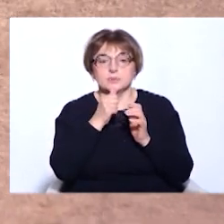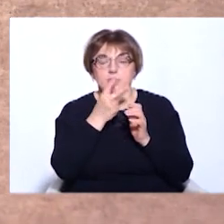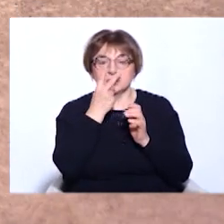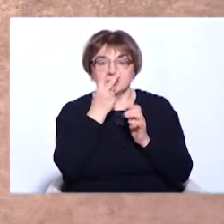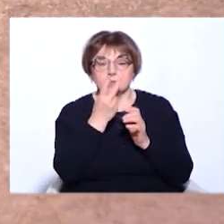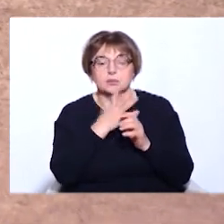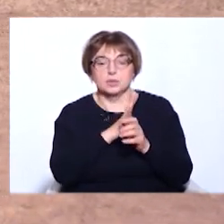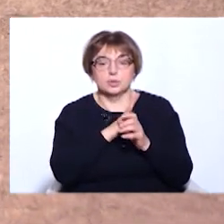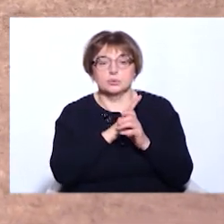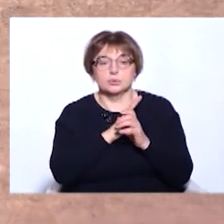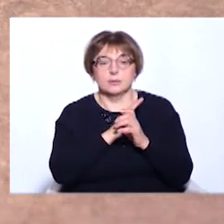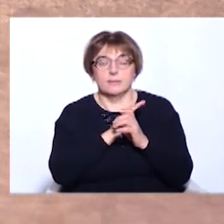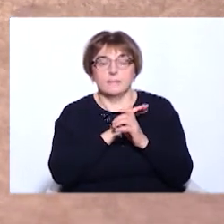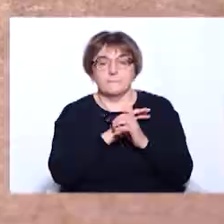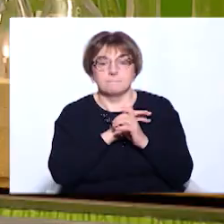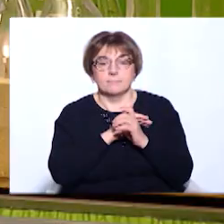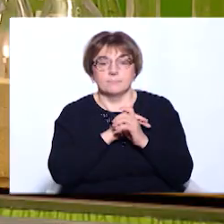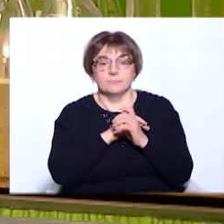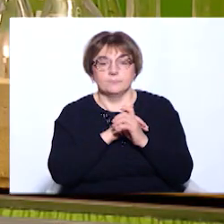თვალსაჩინო გამოვიდეს.